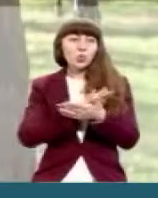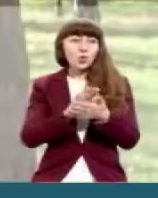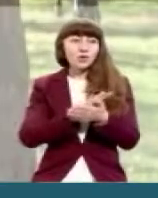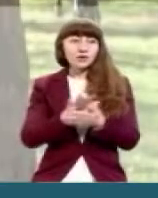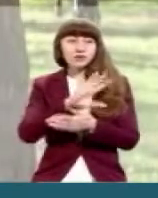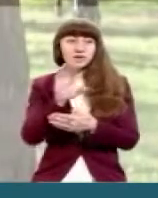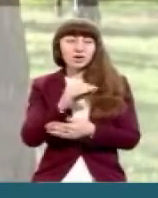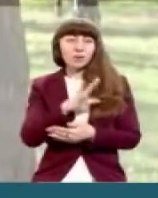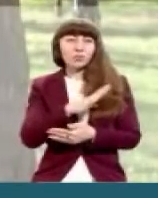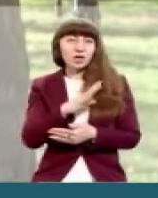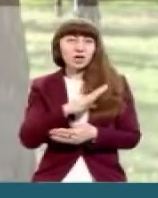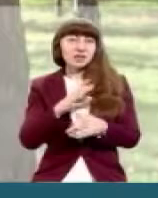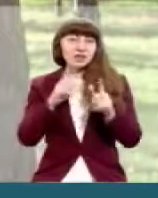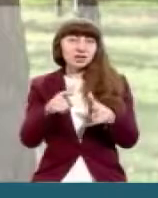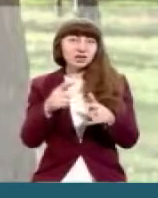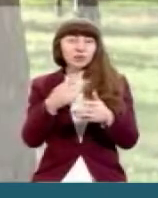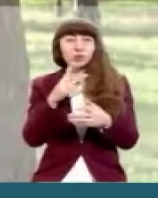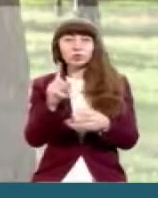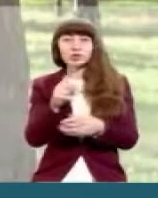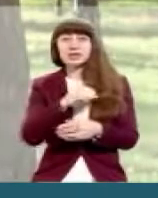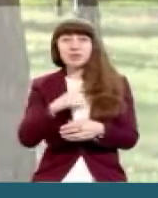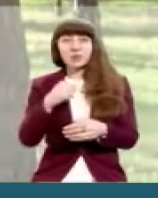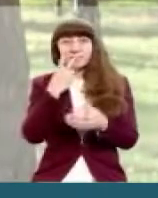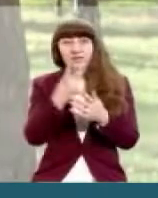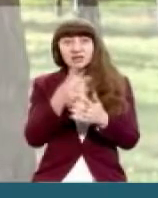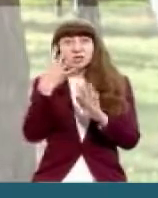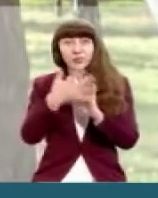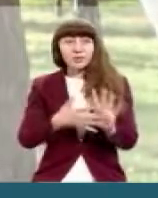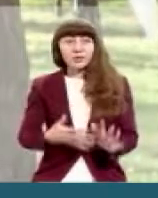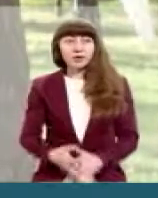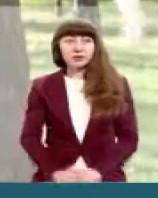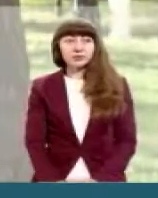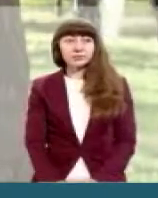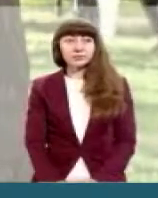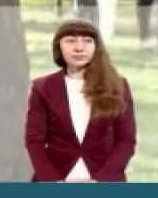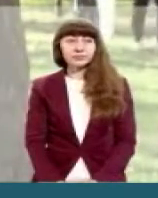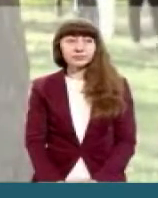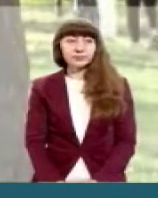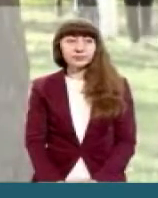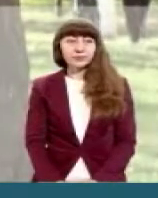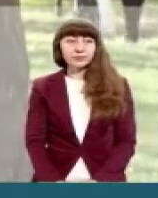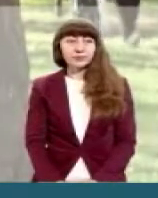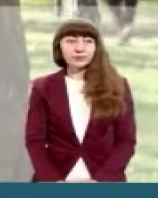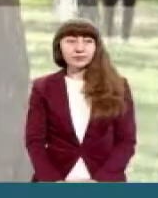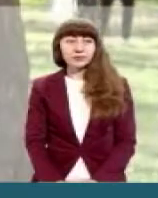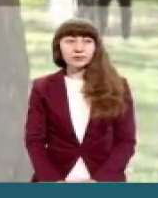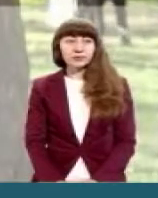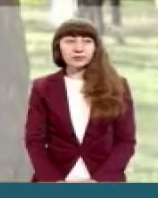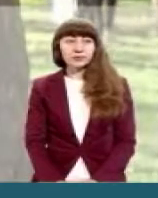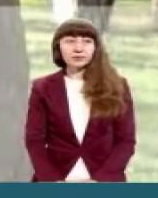были не против потому что сами видит и понимает к чему это приходит дальнейшем до понимает насколько у нас грязный город